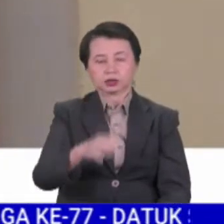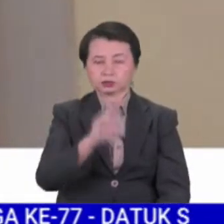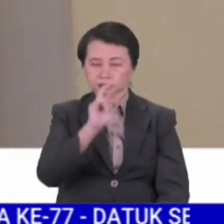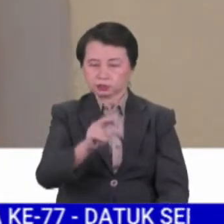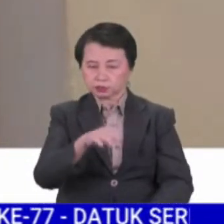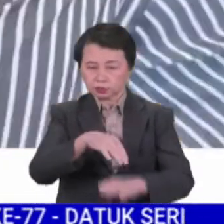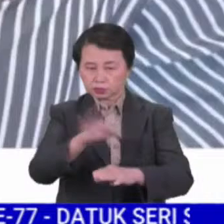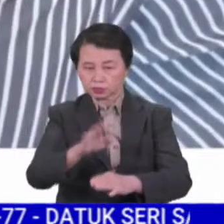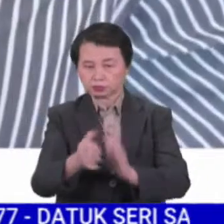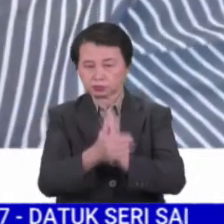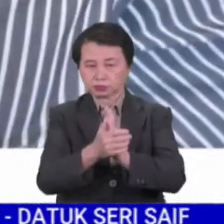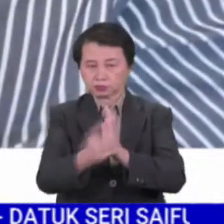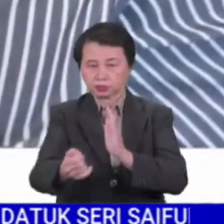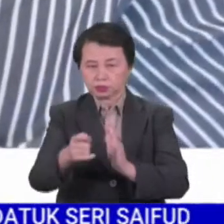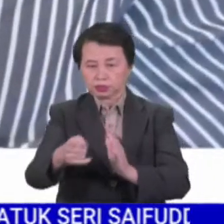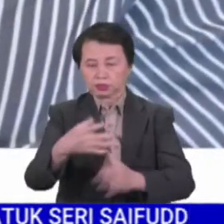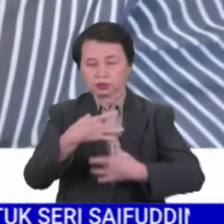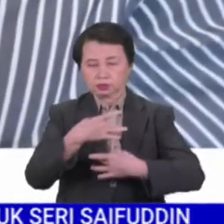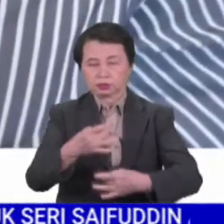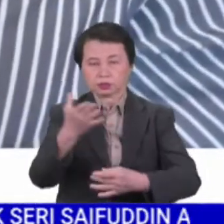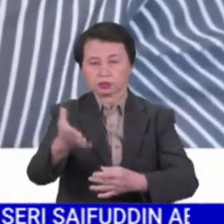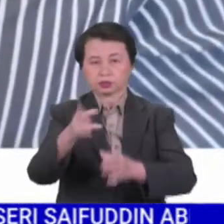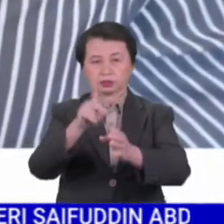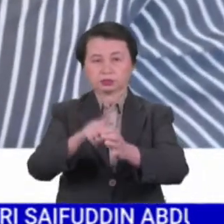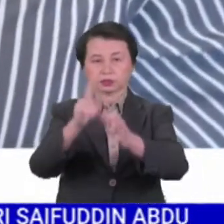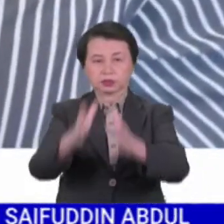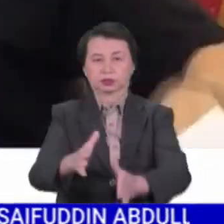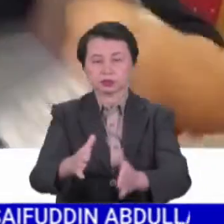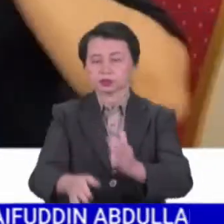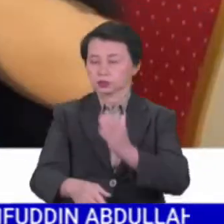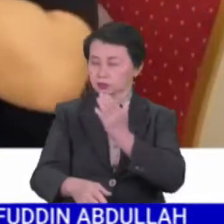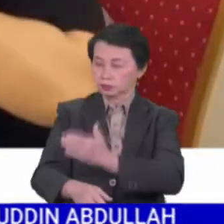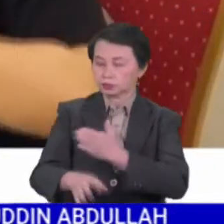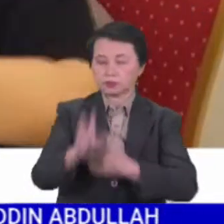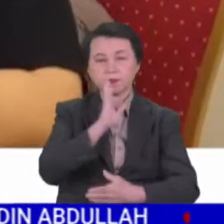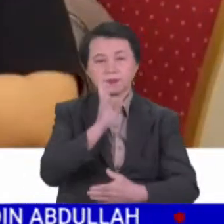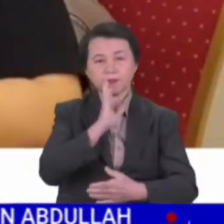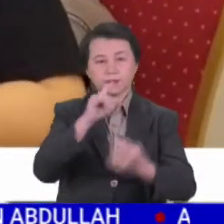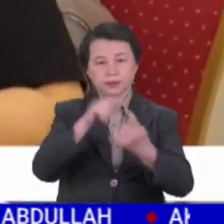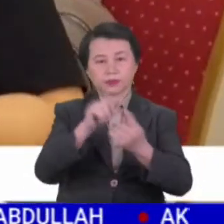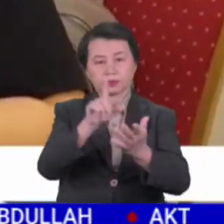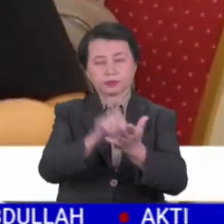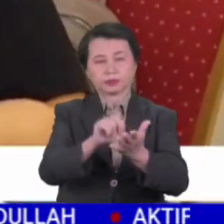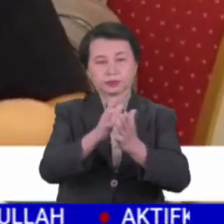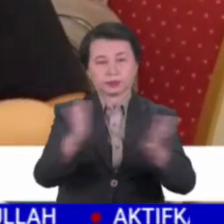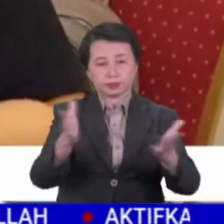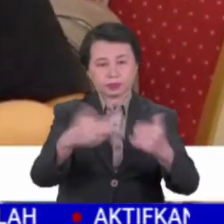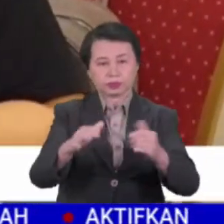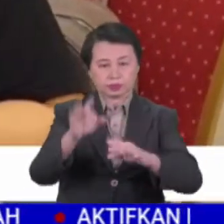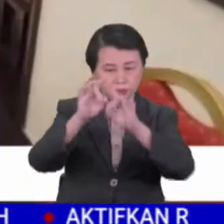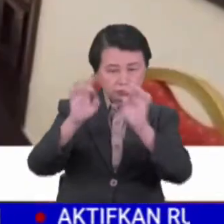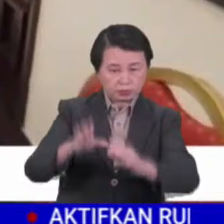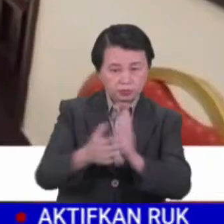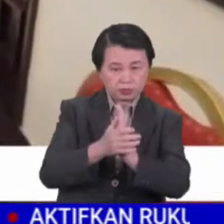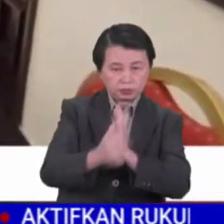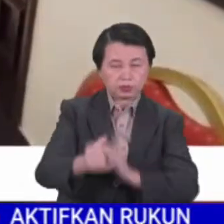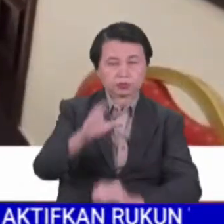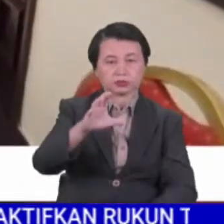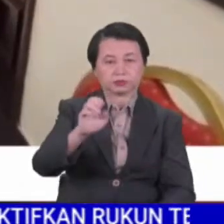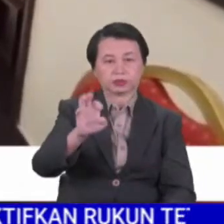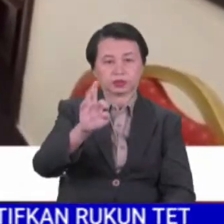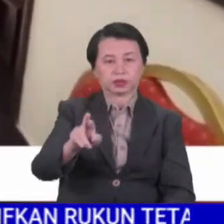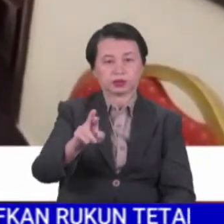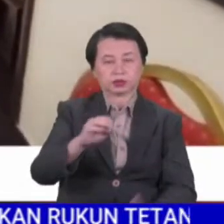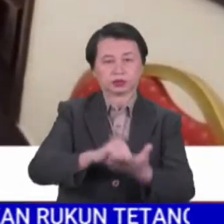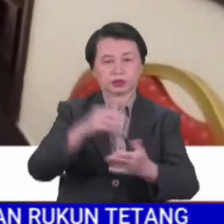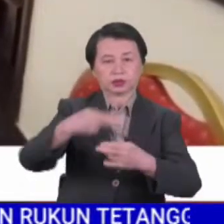melihat kelebihan bakat yang dimiliki oleh peserta. Beliau berkata demikian kepada pemberita selepas uji bakat CBR musim kedua